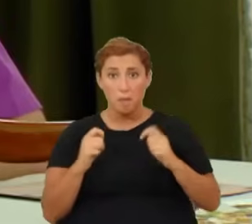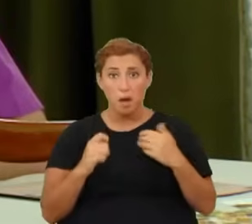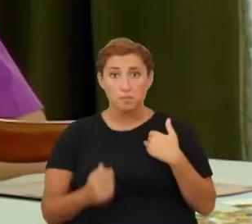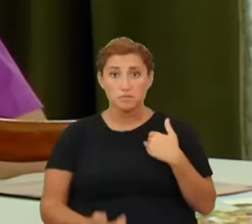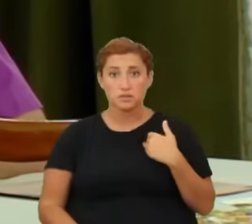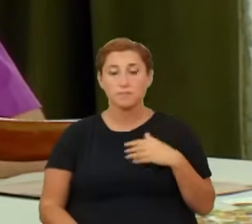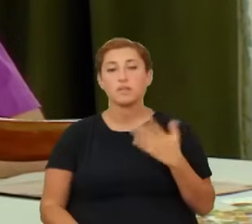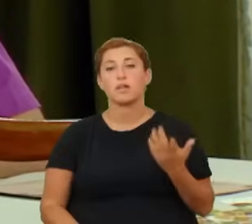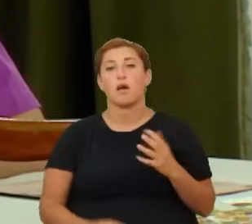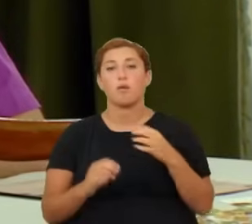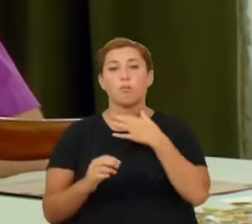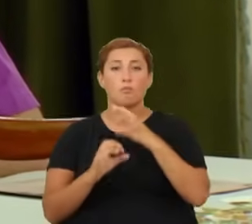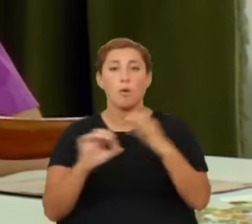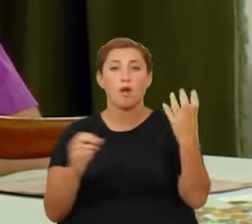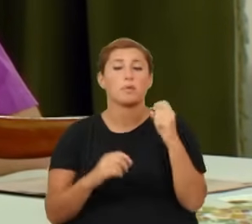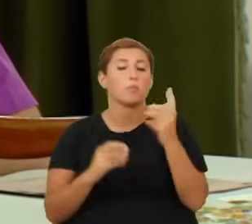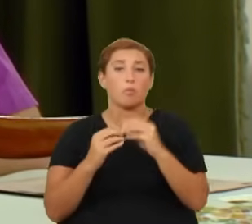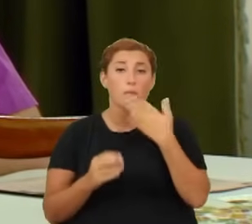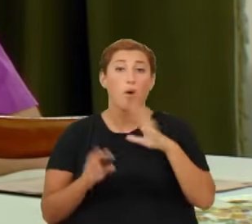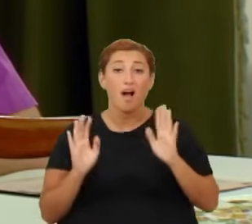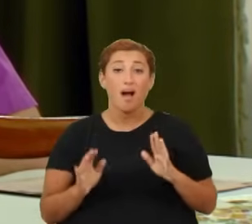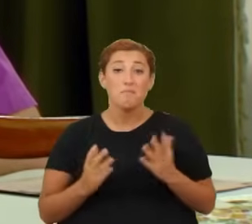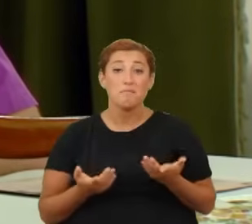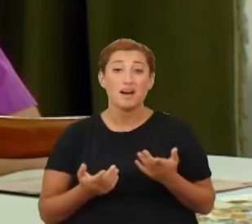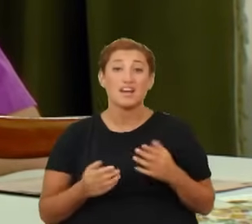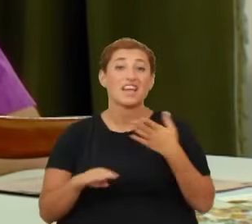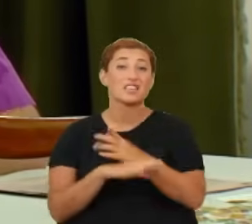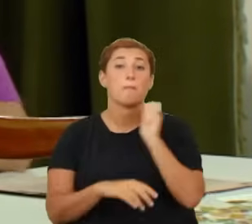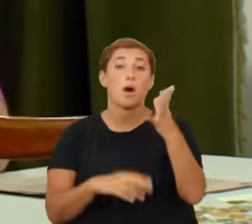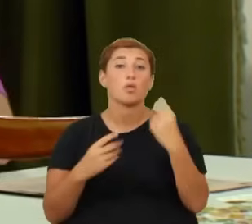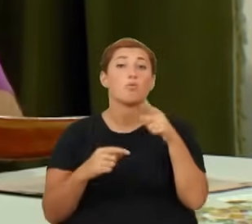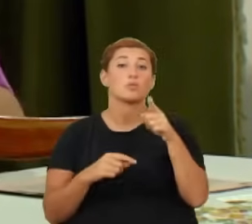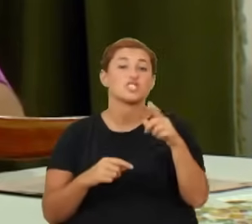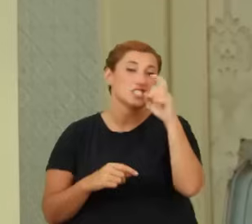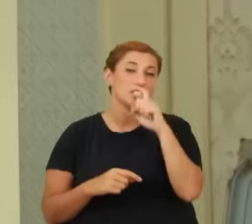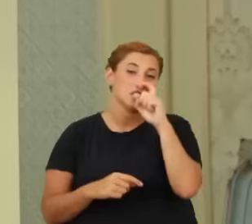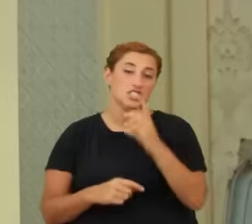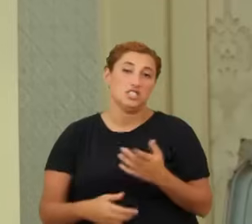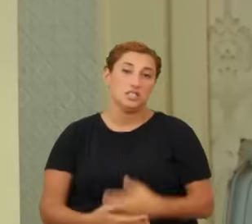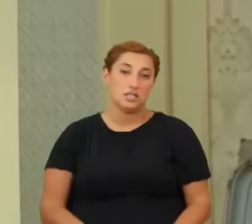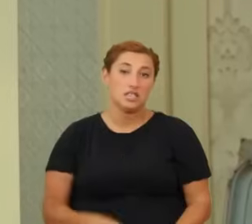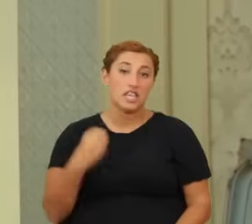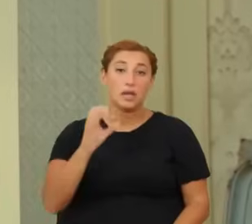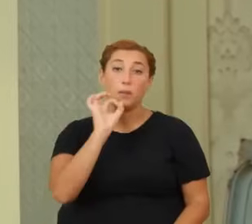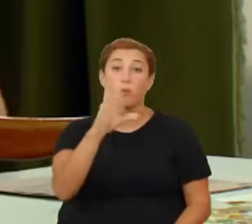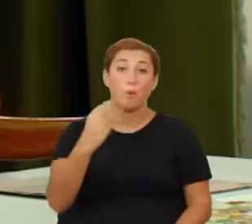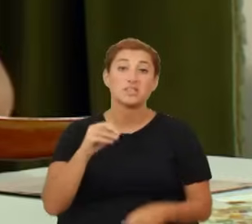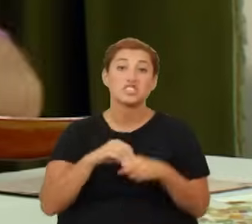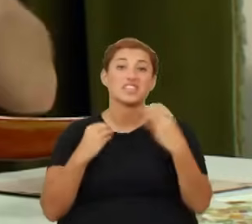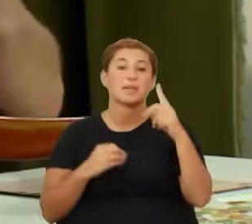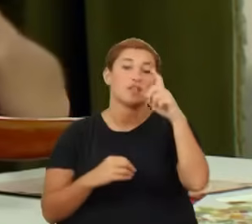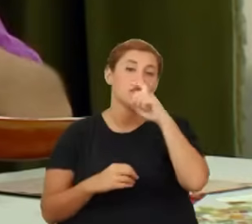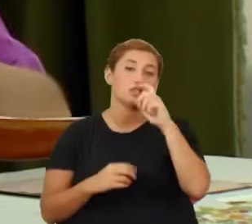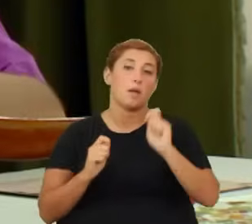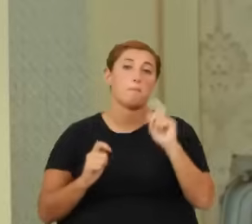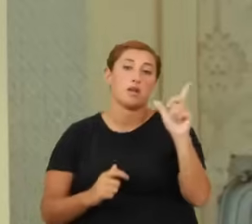mısın? Ya boru almakta bir dert yok ama işte esas pahalı olan bunun işçiliğinde. Yani iyi atış olsun diye iyi bir